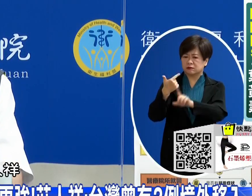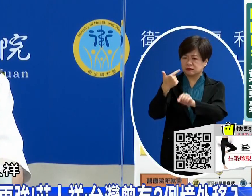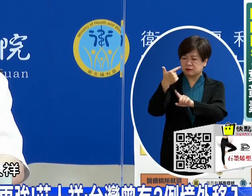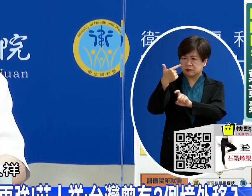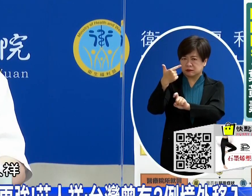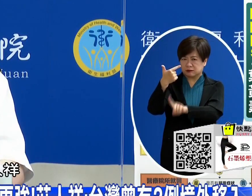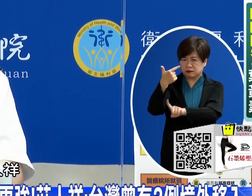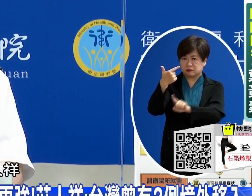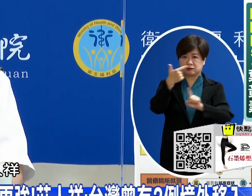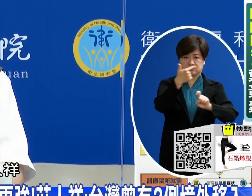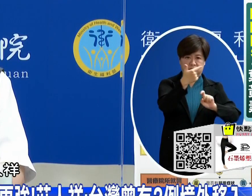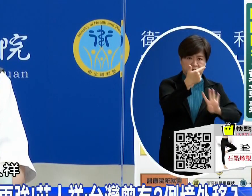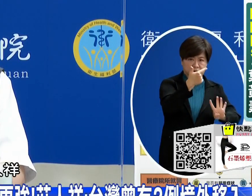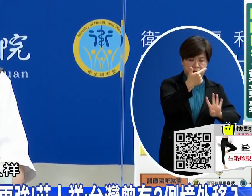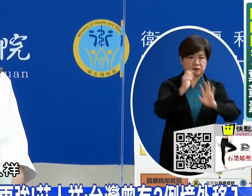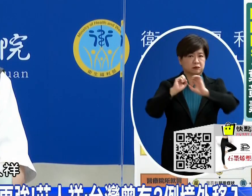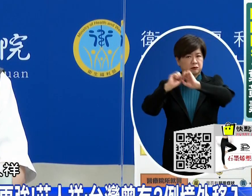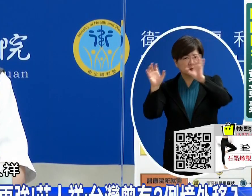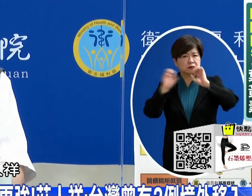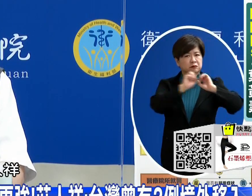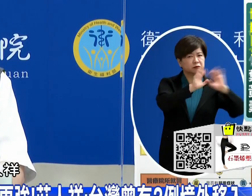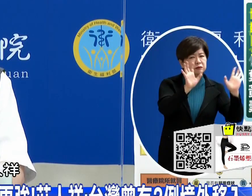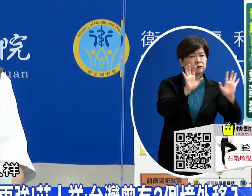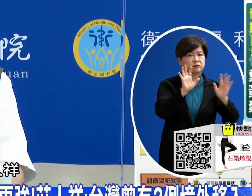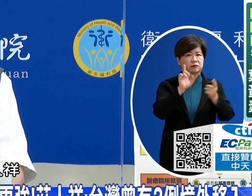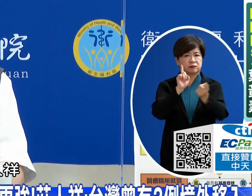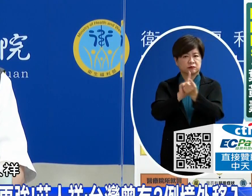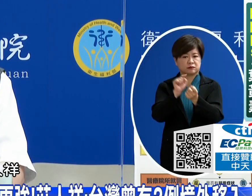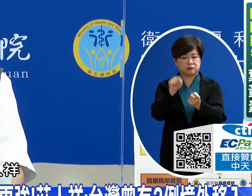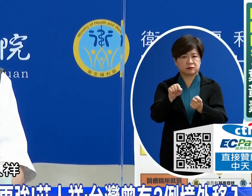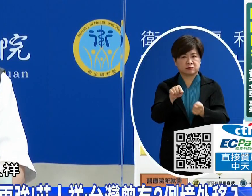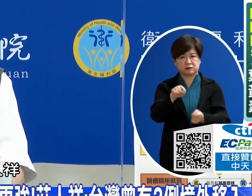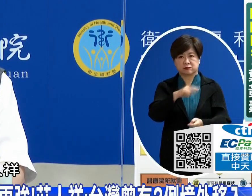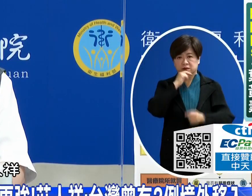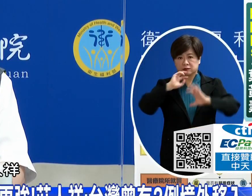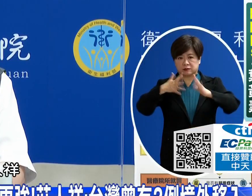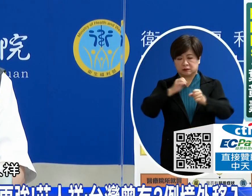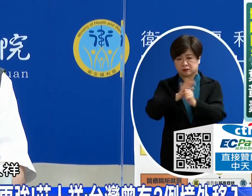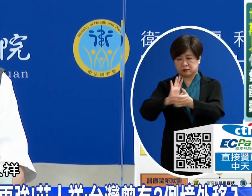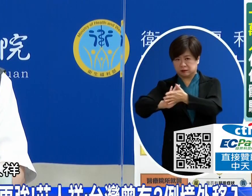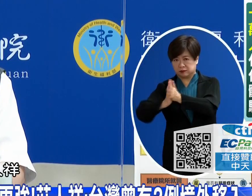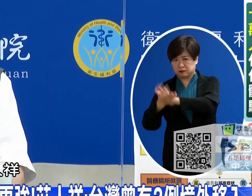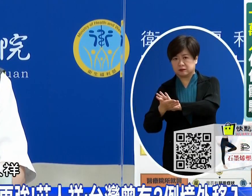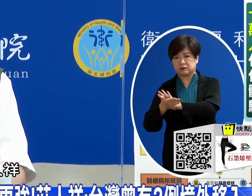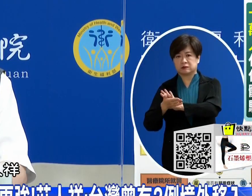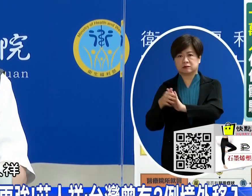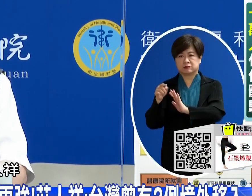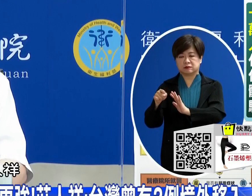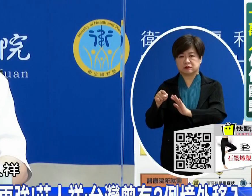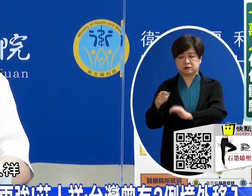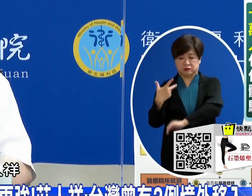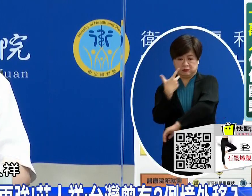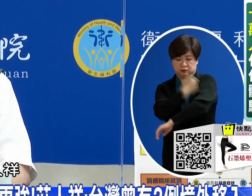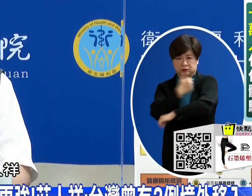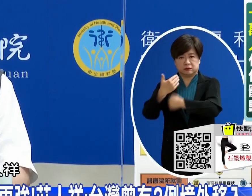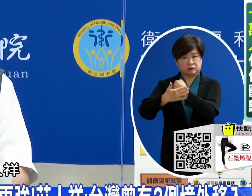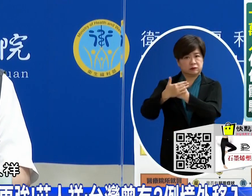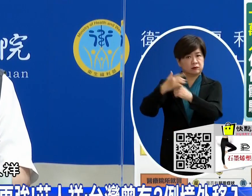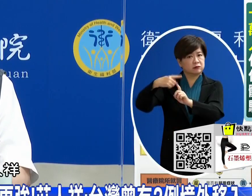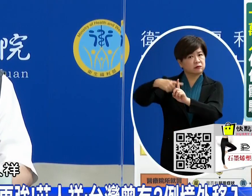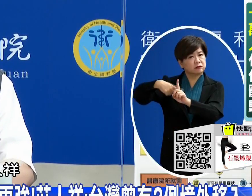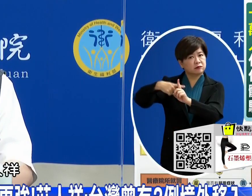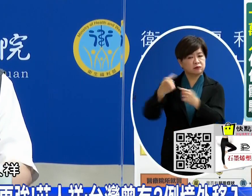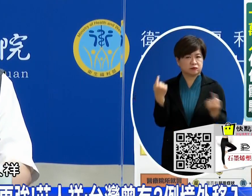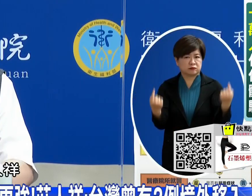四号有公布对所谓的英国变异株跟印度变异株他们的疫苗保护力的一个